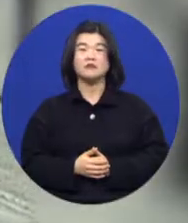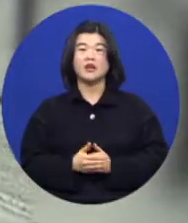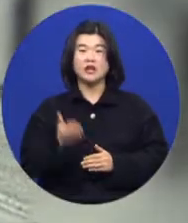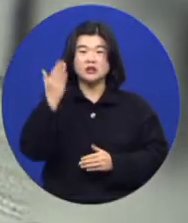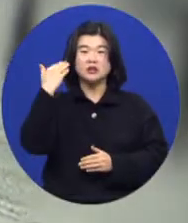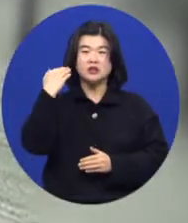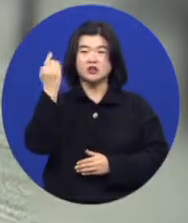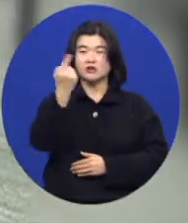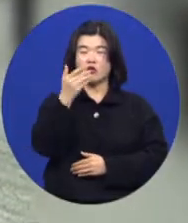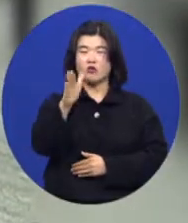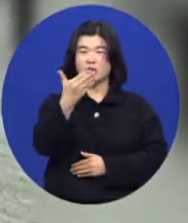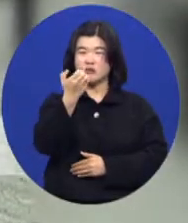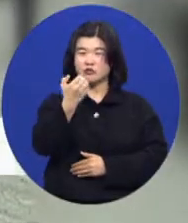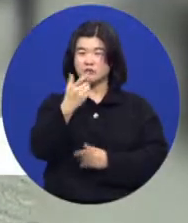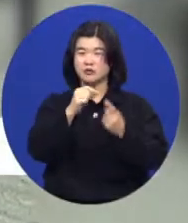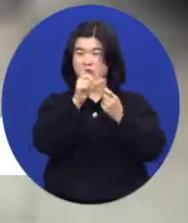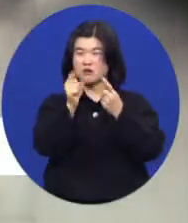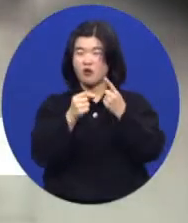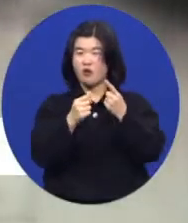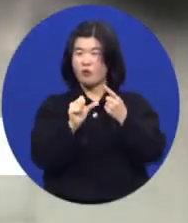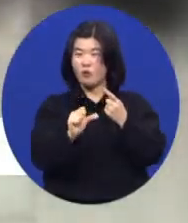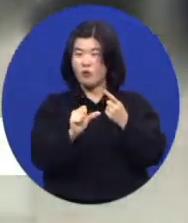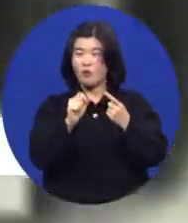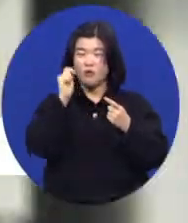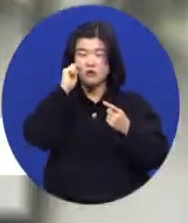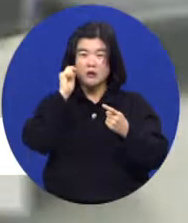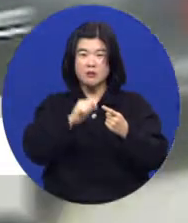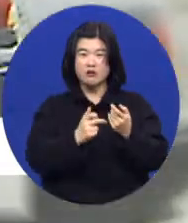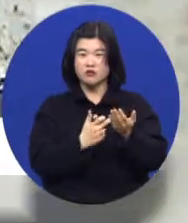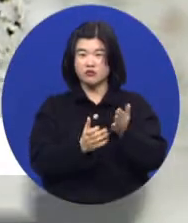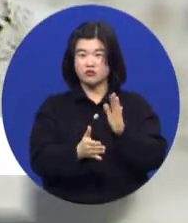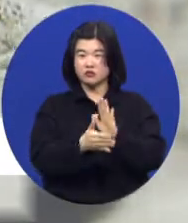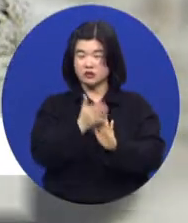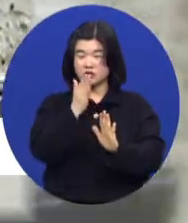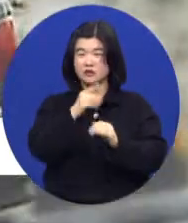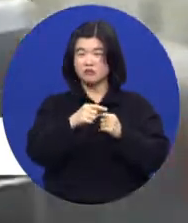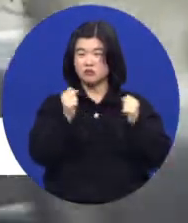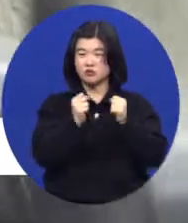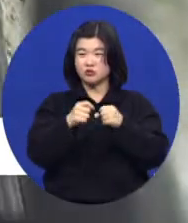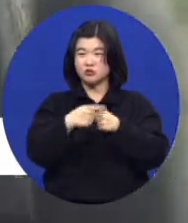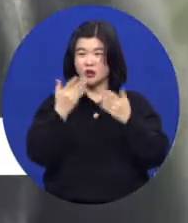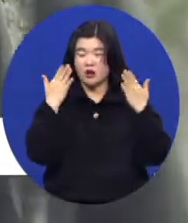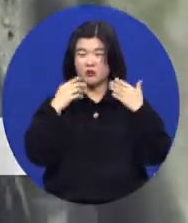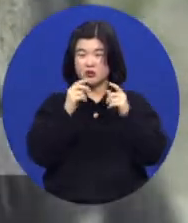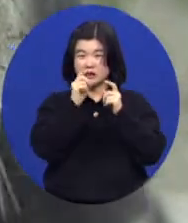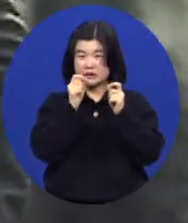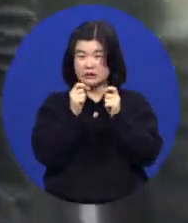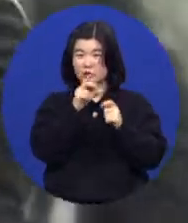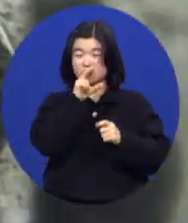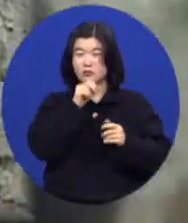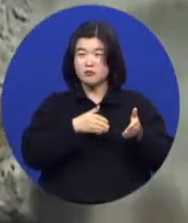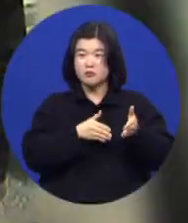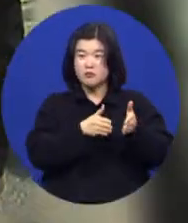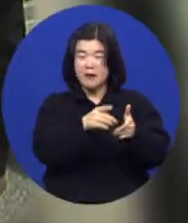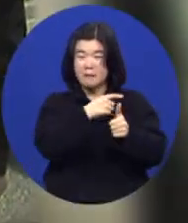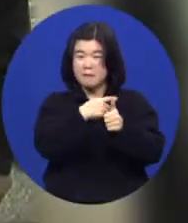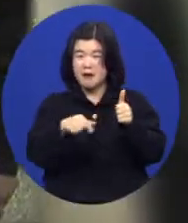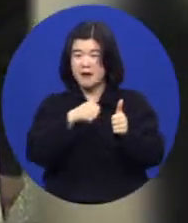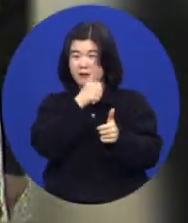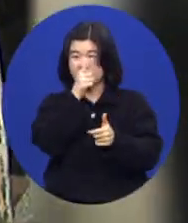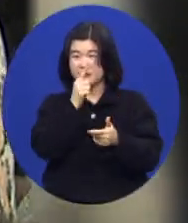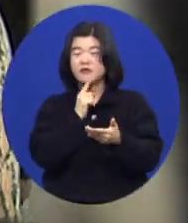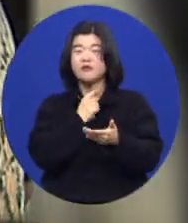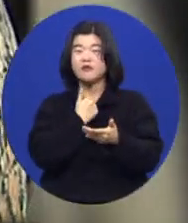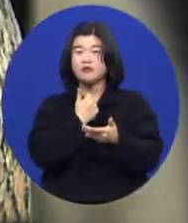지난 1999년 11월 5일 새벽 제주시 삼도 2동 제주 북초등학교 인근 골목에서 예리한 흉기에 찔려 숨진